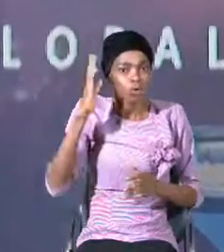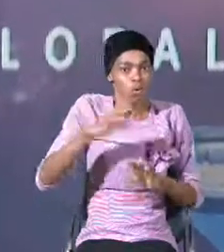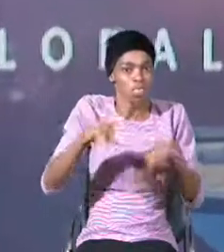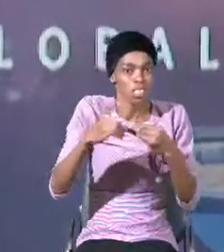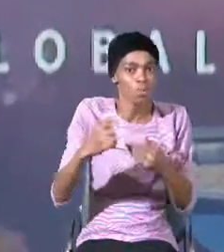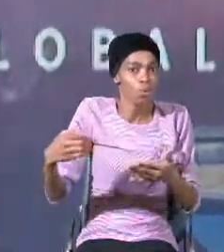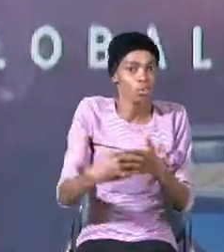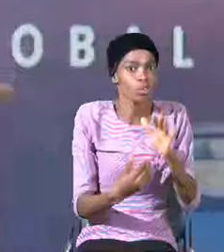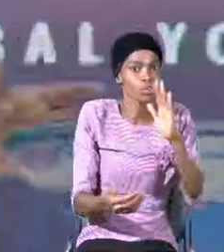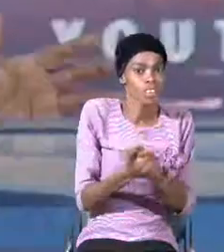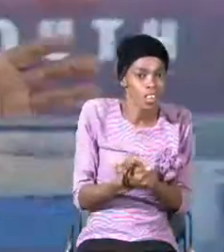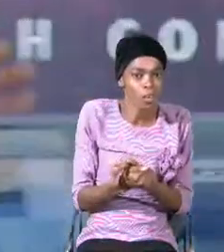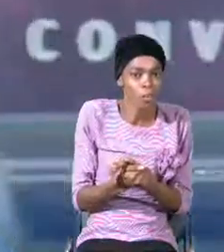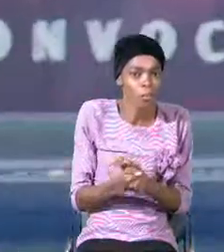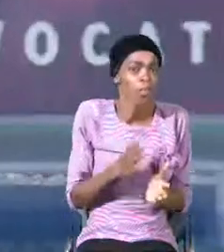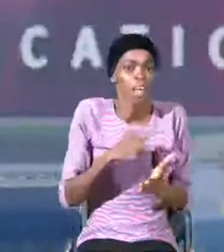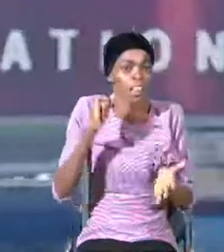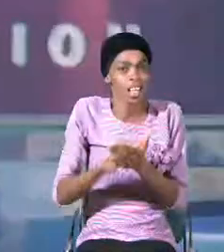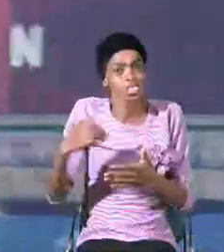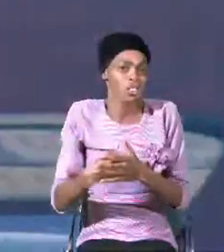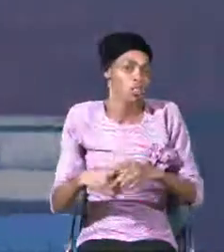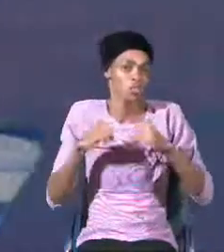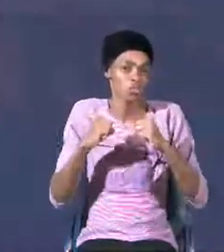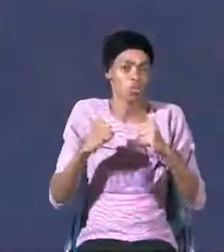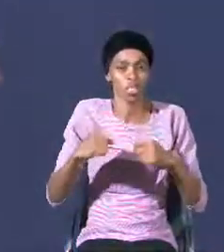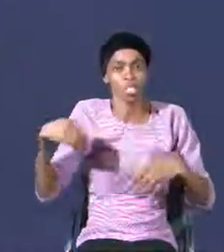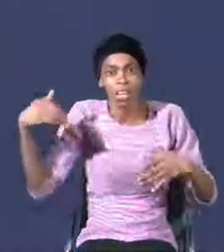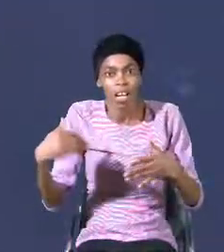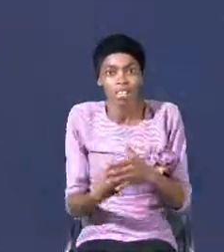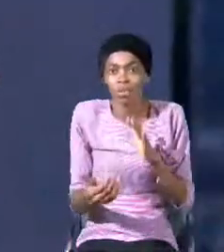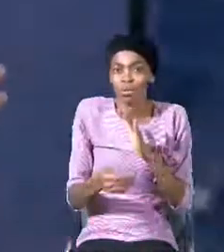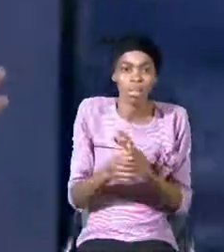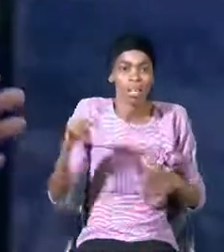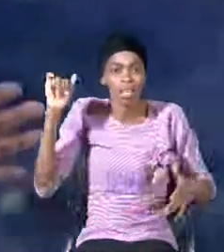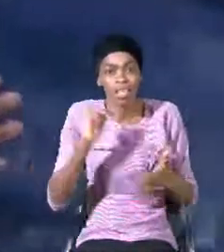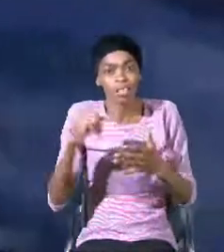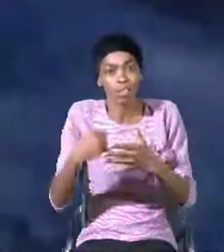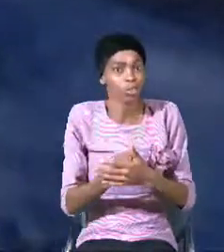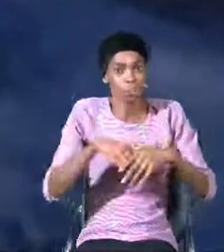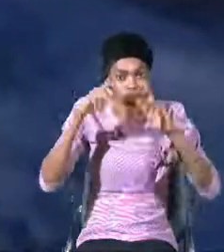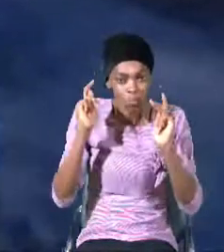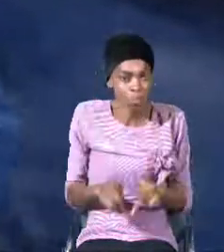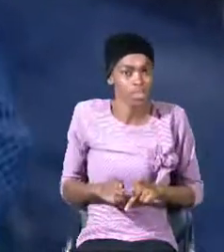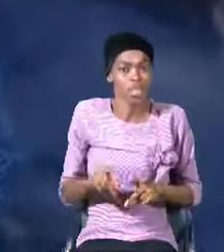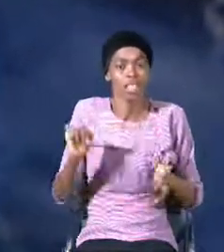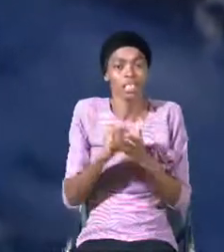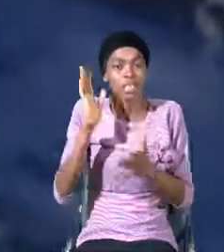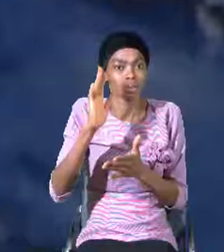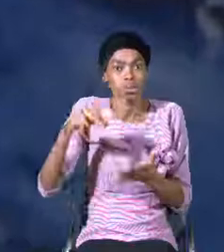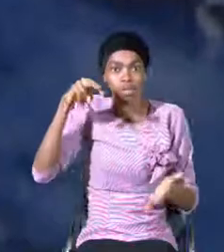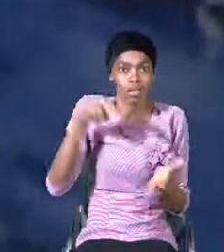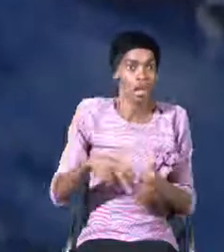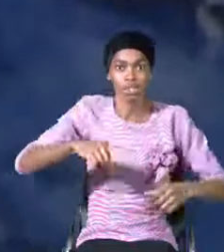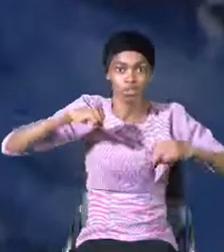vous donnera une nouvelle capacité, compétence. Cette nouvelle habileté, compétence, cette nouvelle personnalité qui